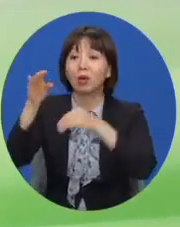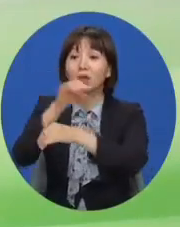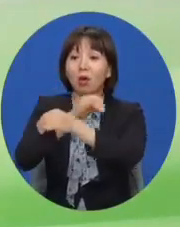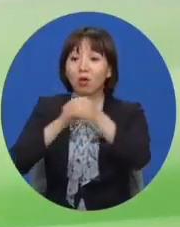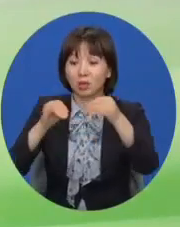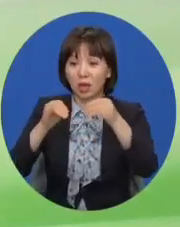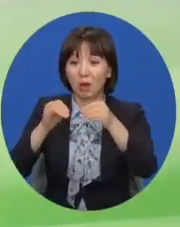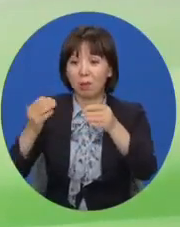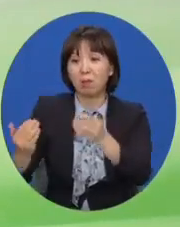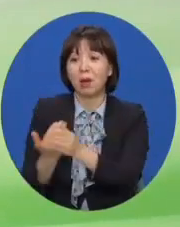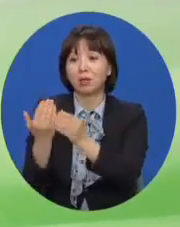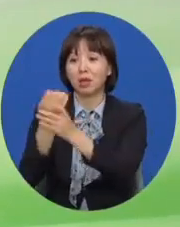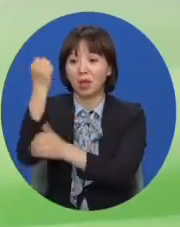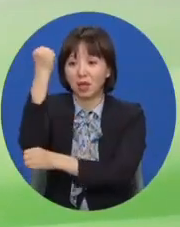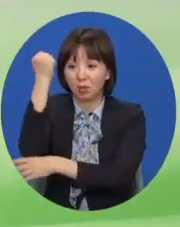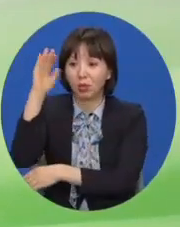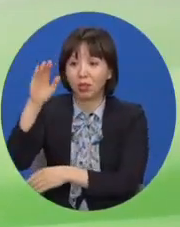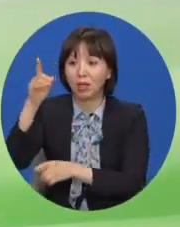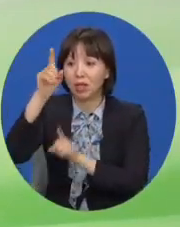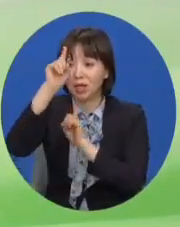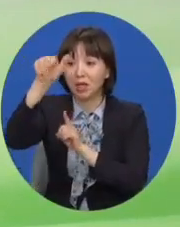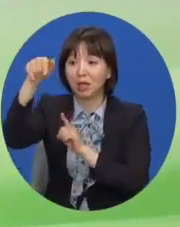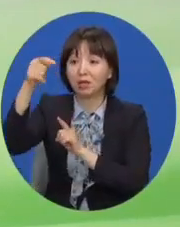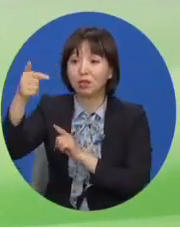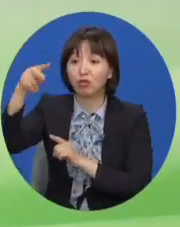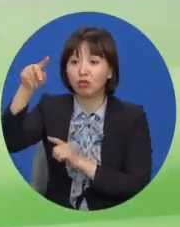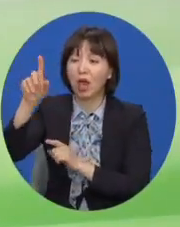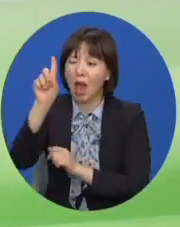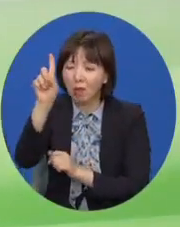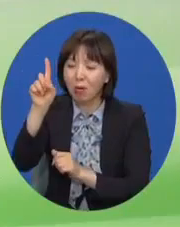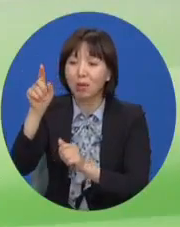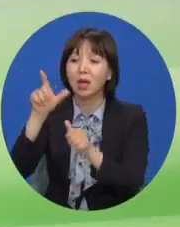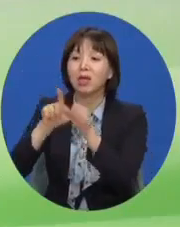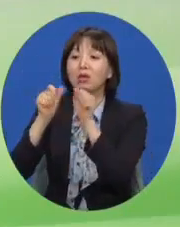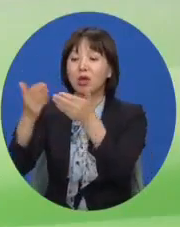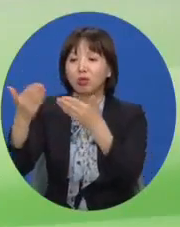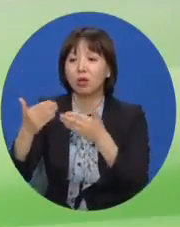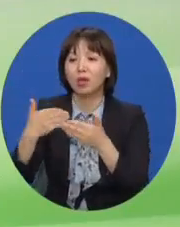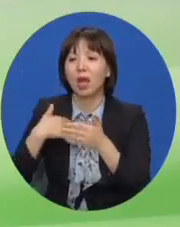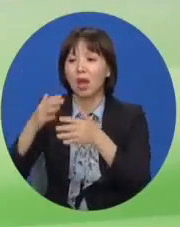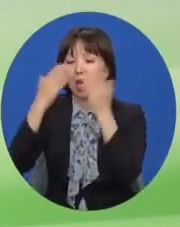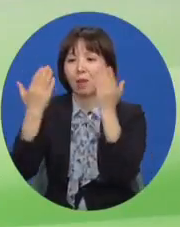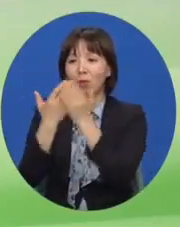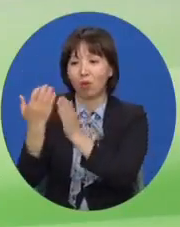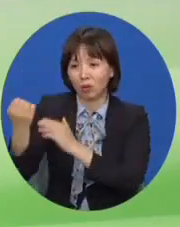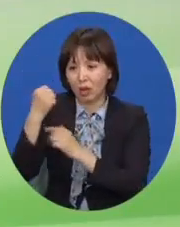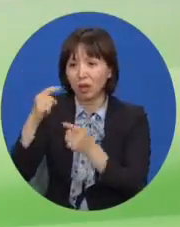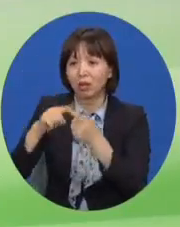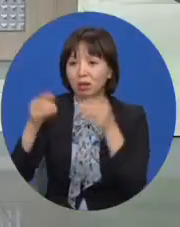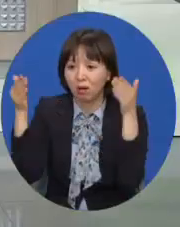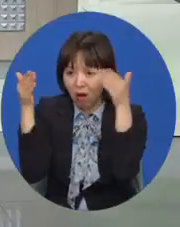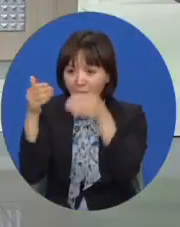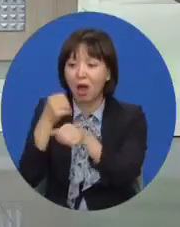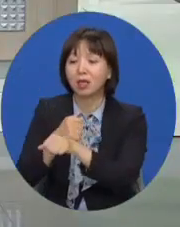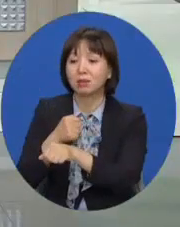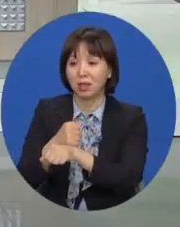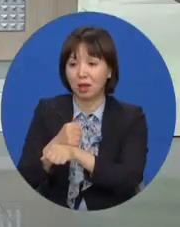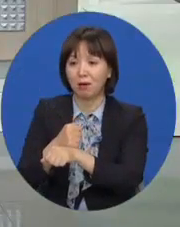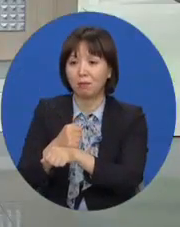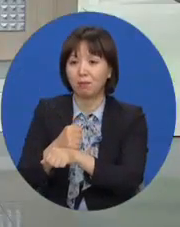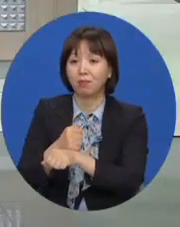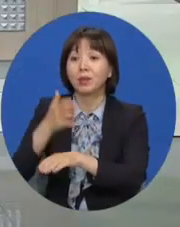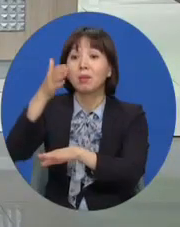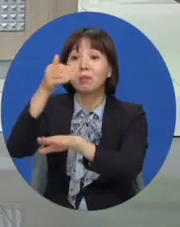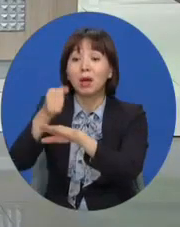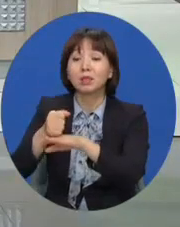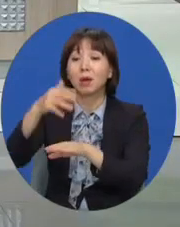도약의 발판이 될 저 이근기에게 한 번만 기회를 주십시오. 제가 가진 모든 역량을 다 쏟아붓고 싶습니다. 네. 이제